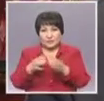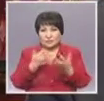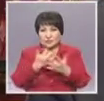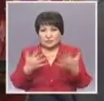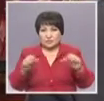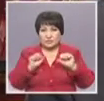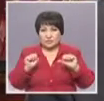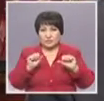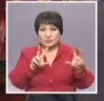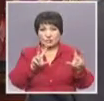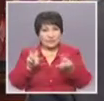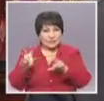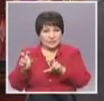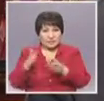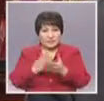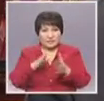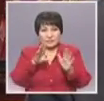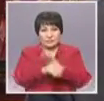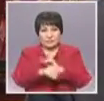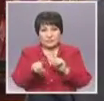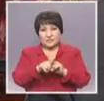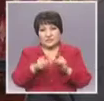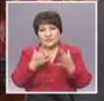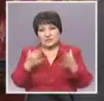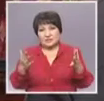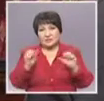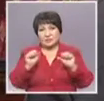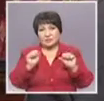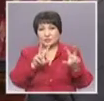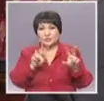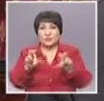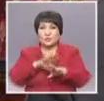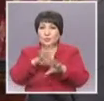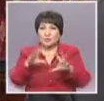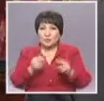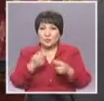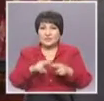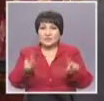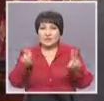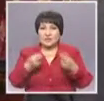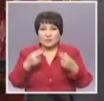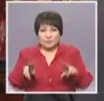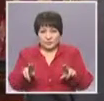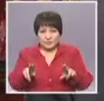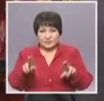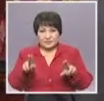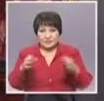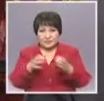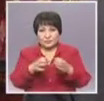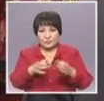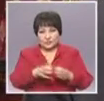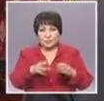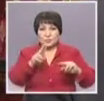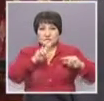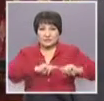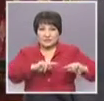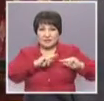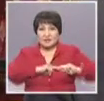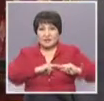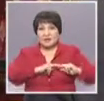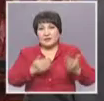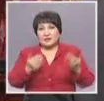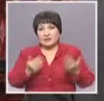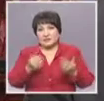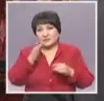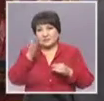ойын спорт түрлері бар, басқа да жаңағы спорт түрлері бойынша осындай клубтар жұмыс істейді. Енді қазір енді айта